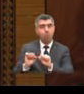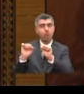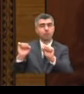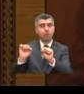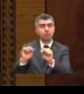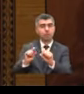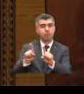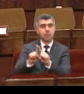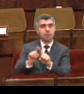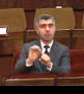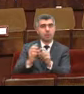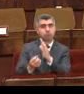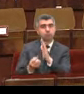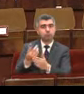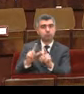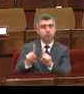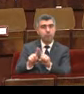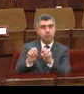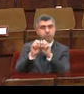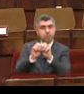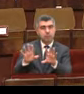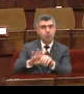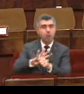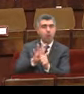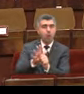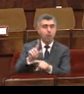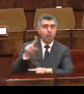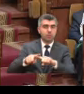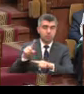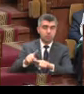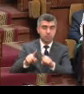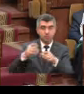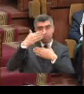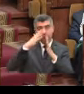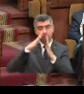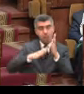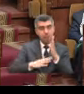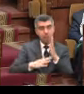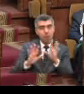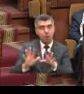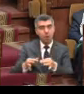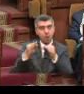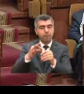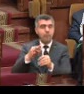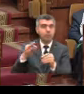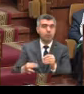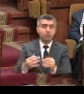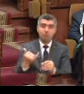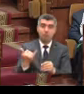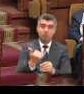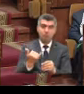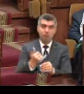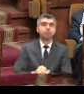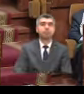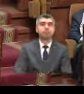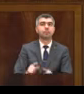الاستثنائي المتعلق بتفشي جائحة كوفيد-19 في بلادنا من تحقيق نتائج مهمة، جعلتنا